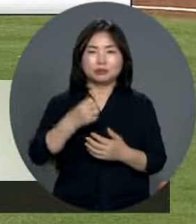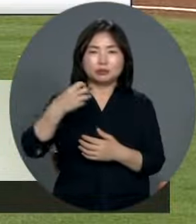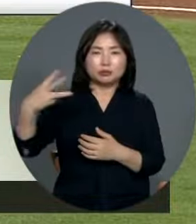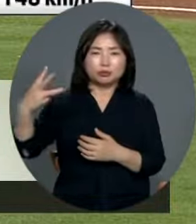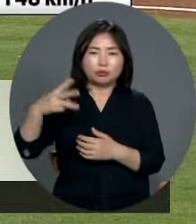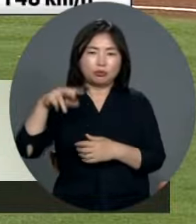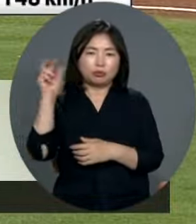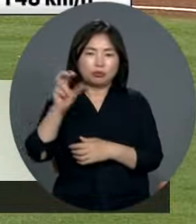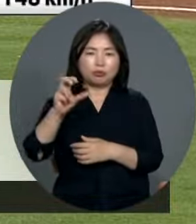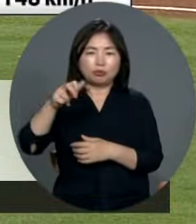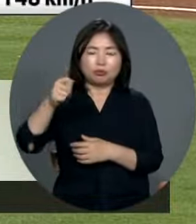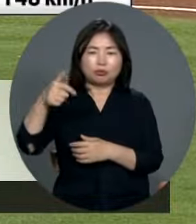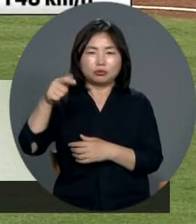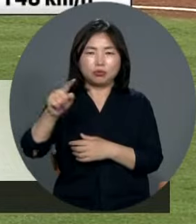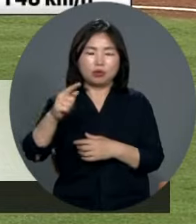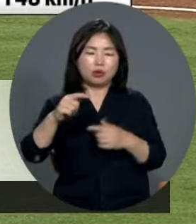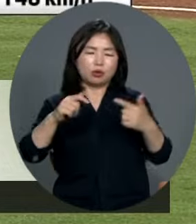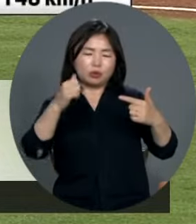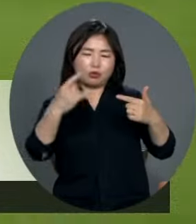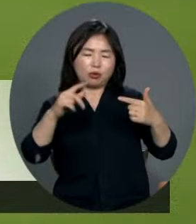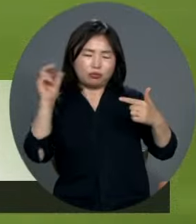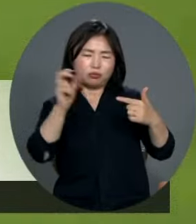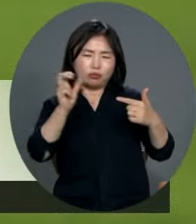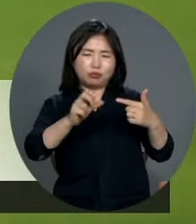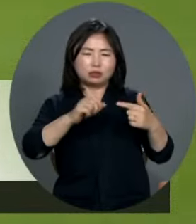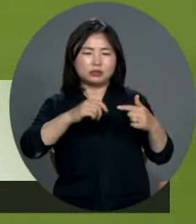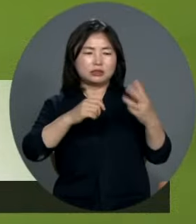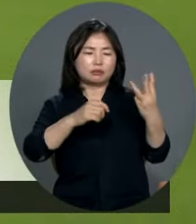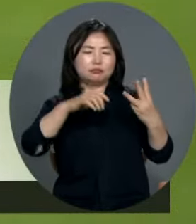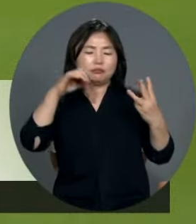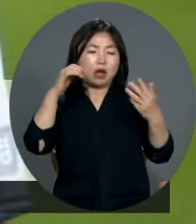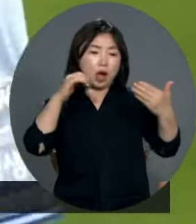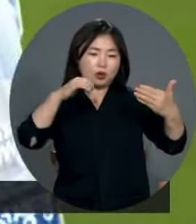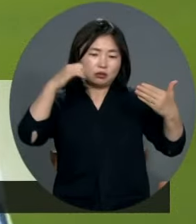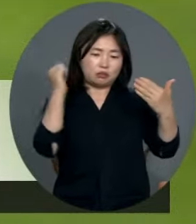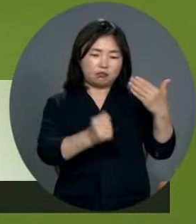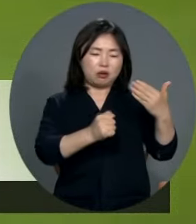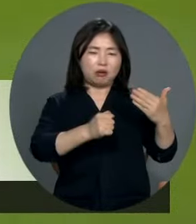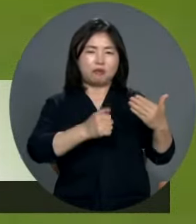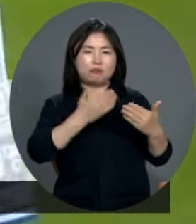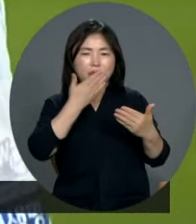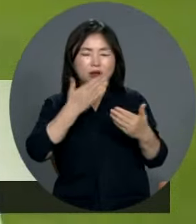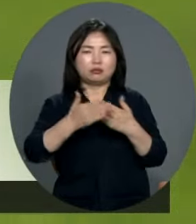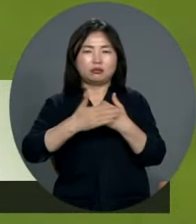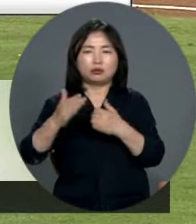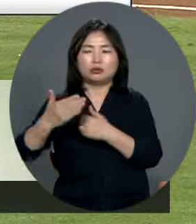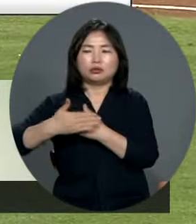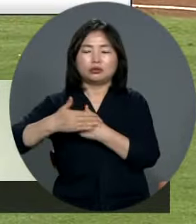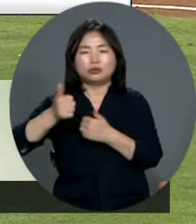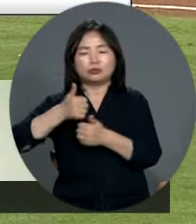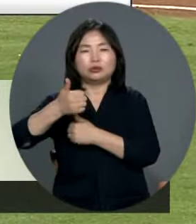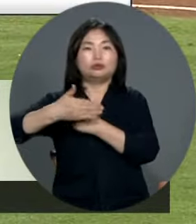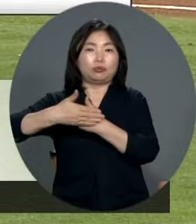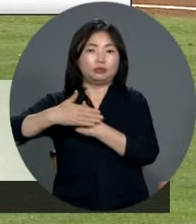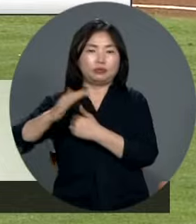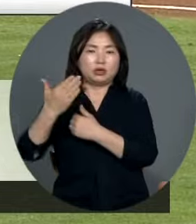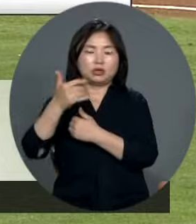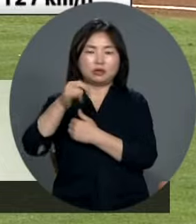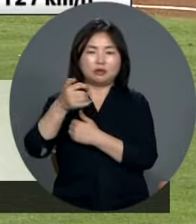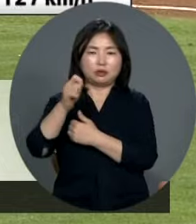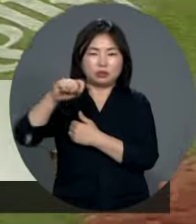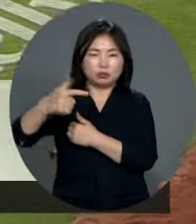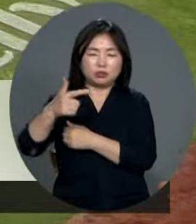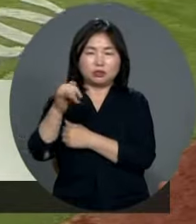삼성의 선발 코너는 6이닝 동안 9개의 삼진을 잡아내는 눈부신 호투로 팀 승리를 이끌었고,